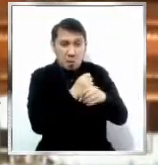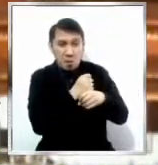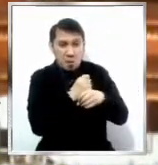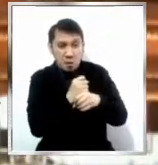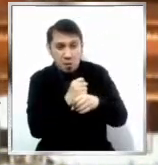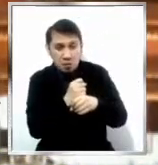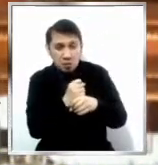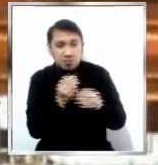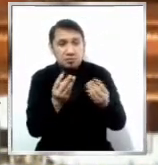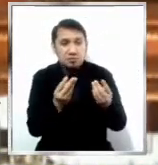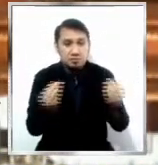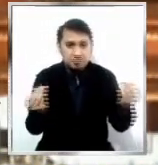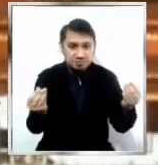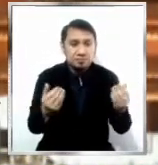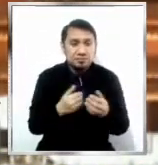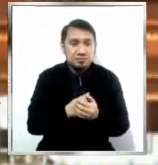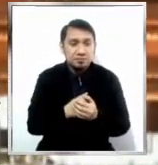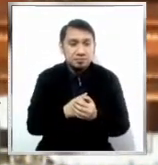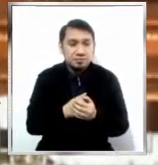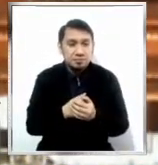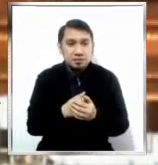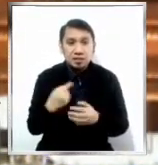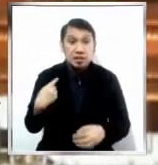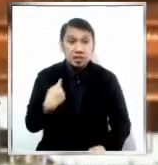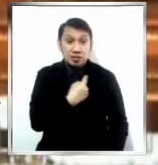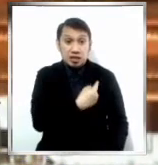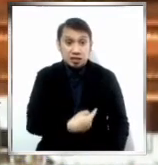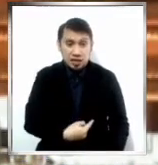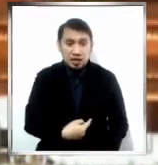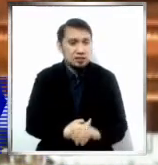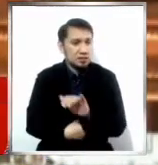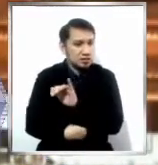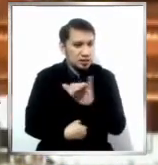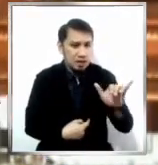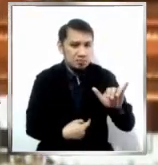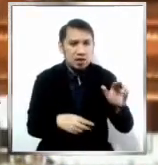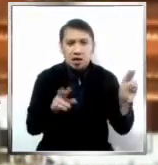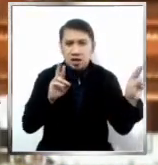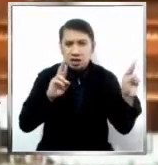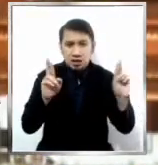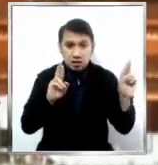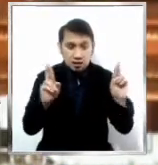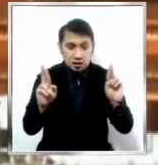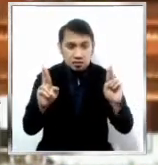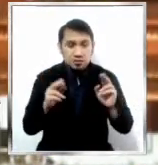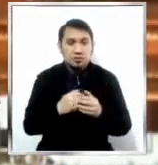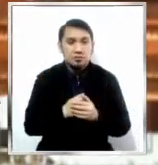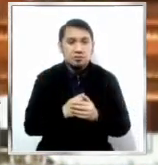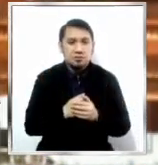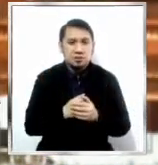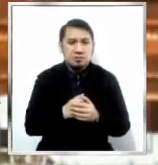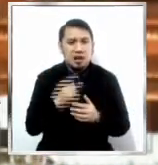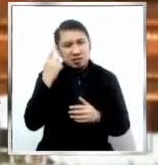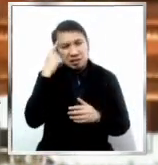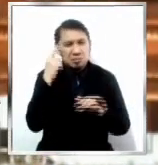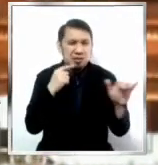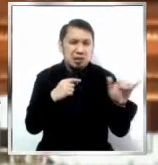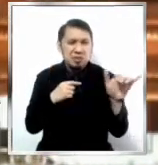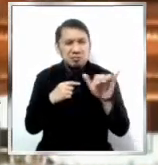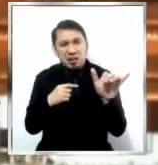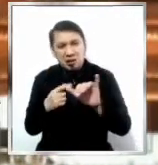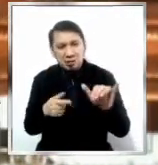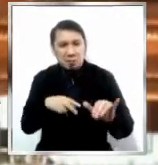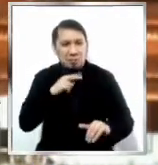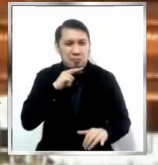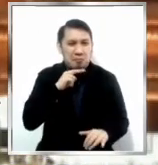Sinovac ng China is also ready. Kung sino, pare-pareho lang naman yan, parehong germs yan eh.